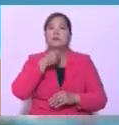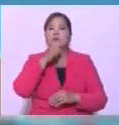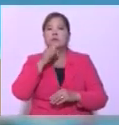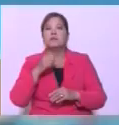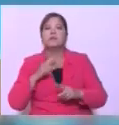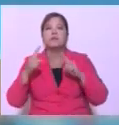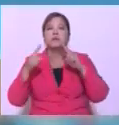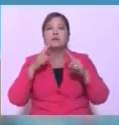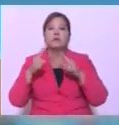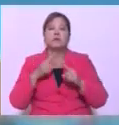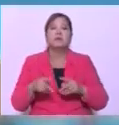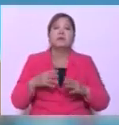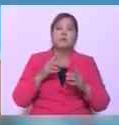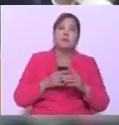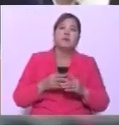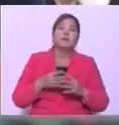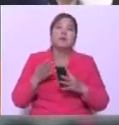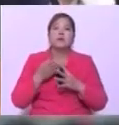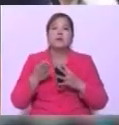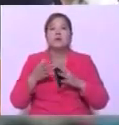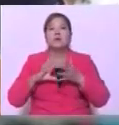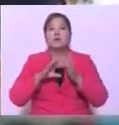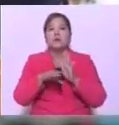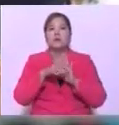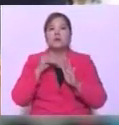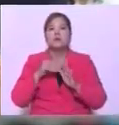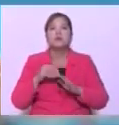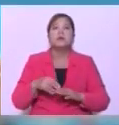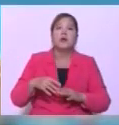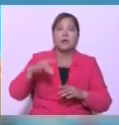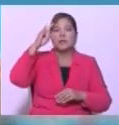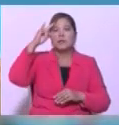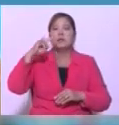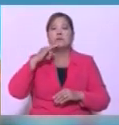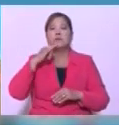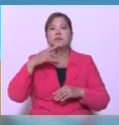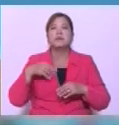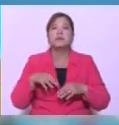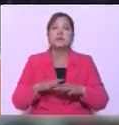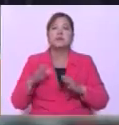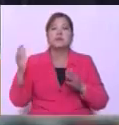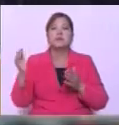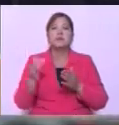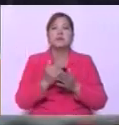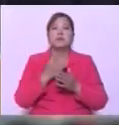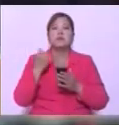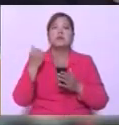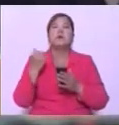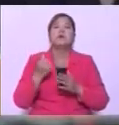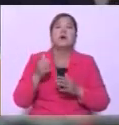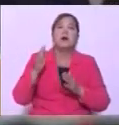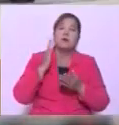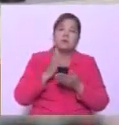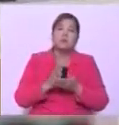Президент поделился своими ожиданиями от референдума. И отметил, что казахстанцам предстоит сделать выбор, быть или не быть АЭС.